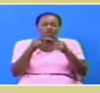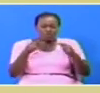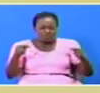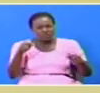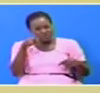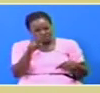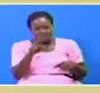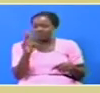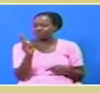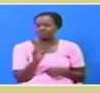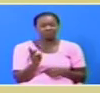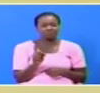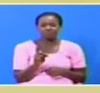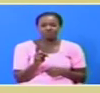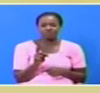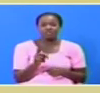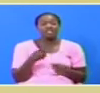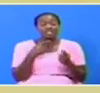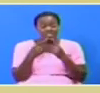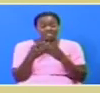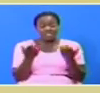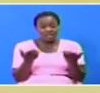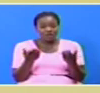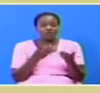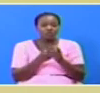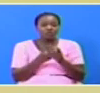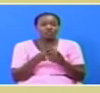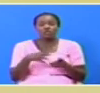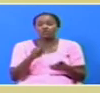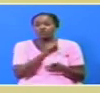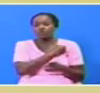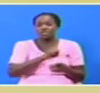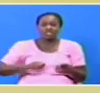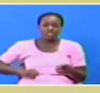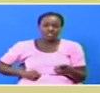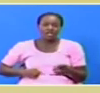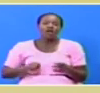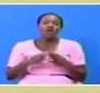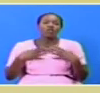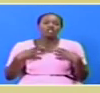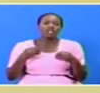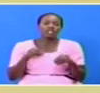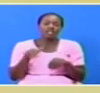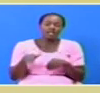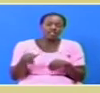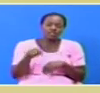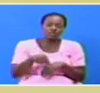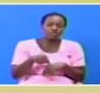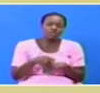ndivyo kikao chake na kamati maalum ya seneti ambayo inahusika na masala ya afya kilivyokuwa mapema hii leo.